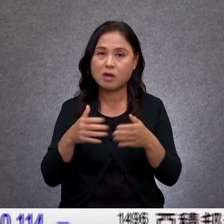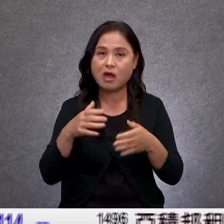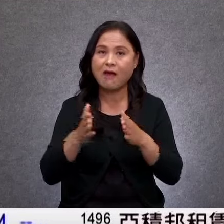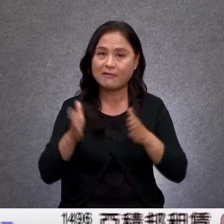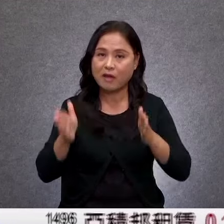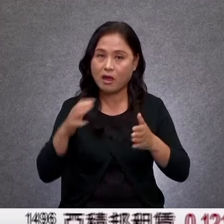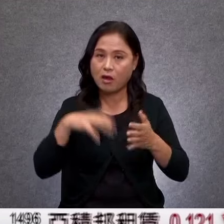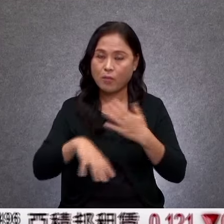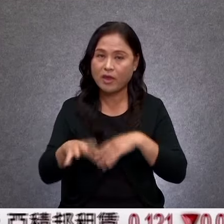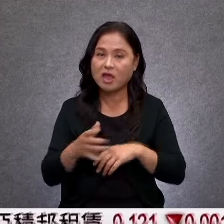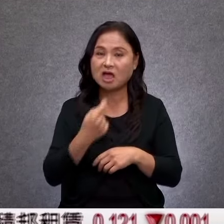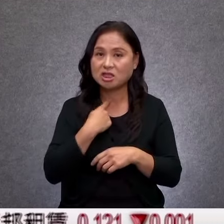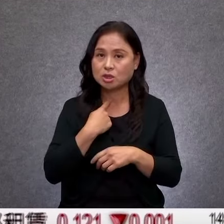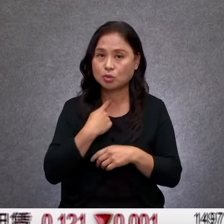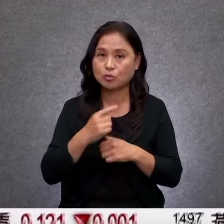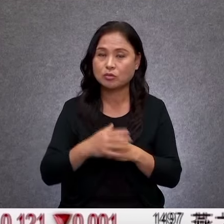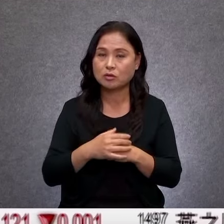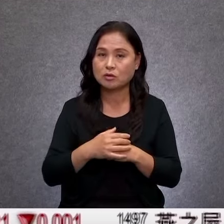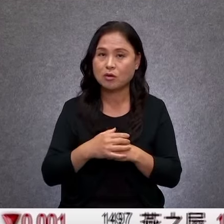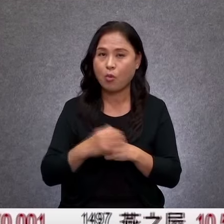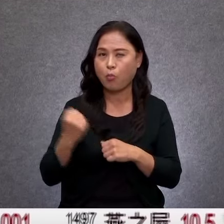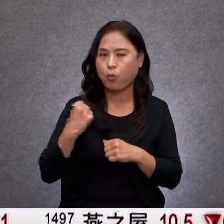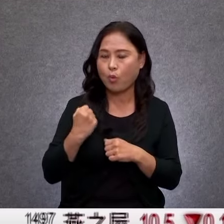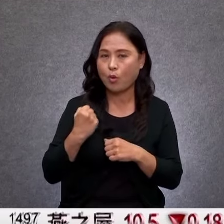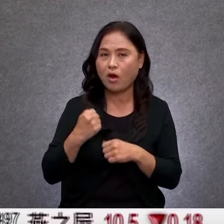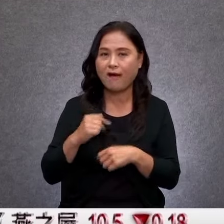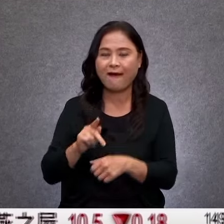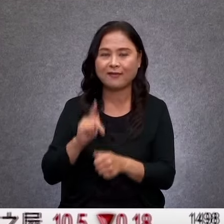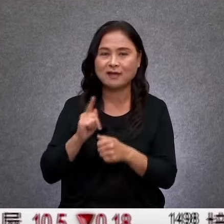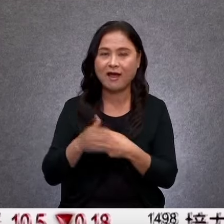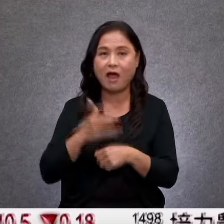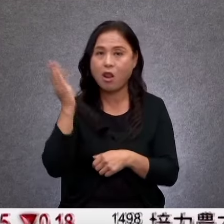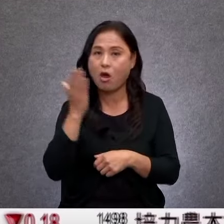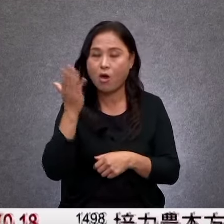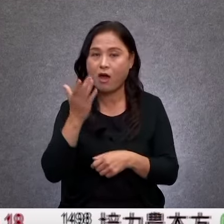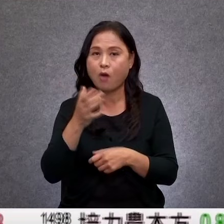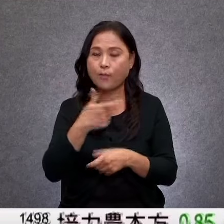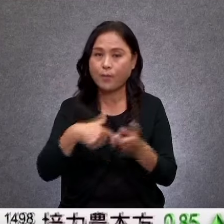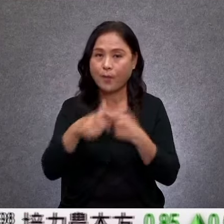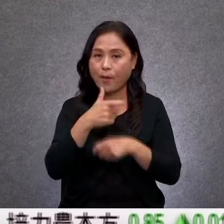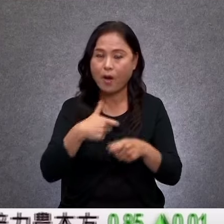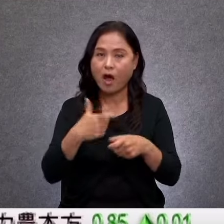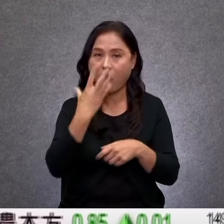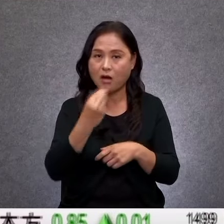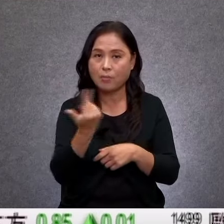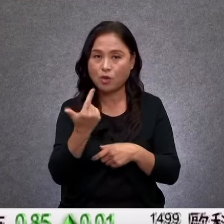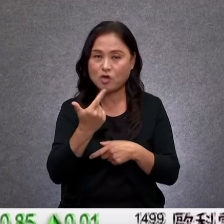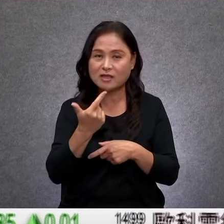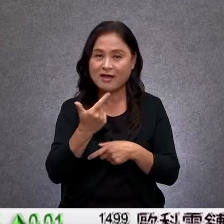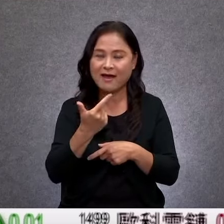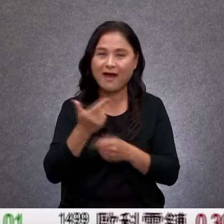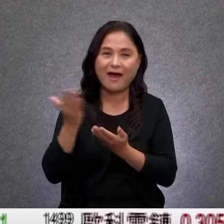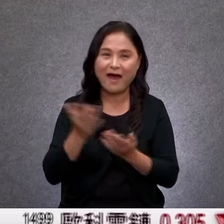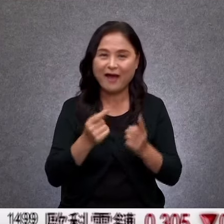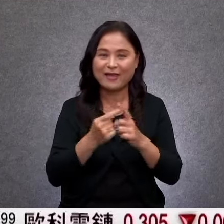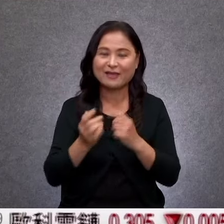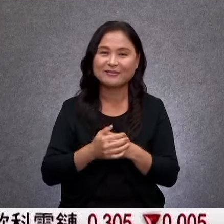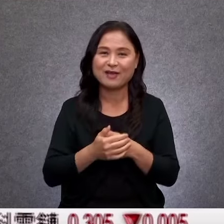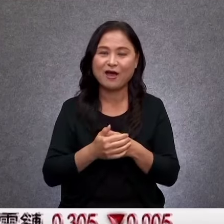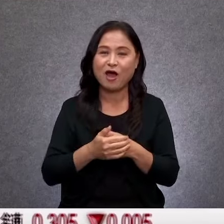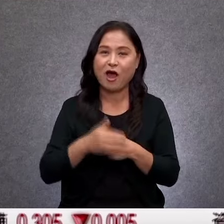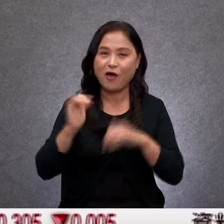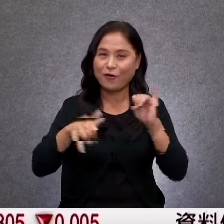3.5%之間。短期裏面，我哋要大力借助旅遊業咧嚟到